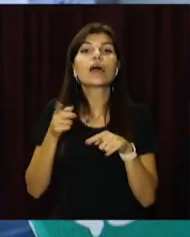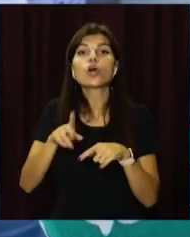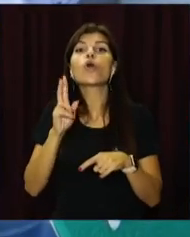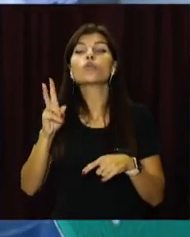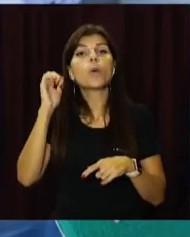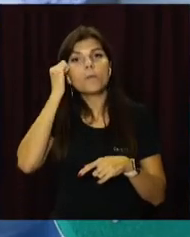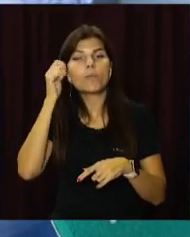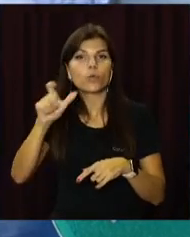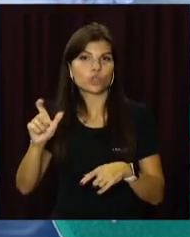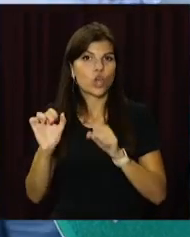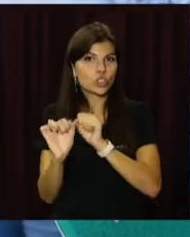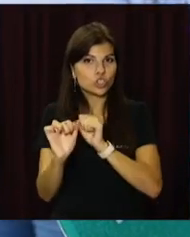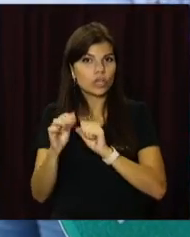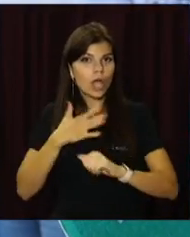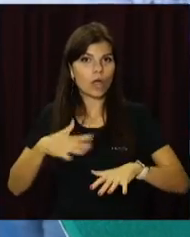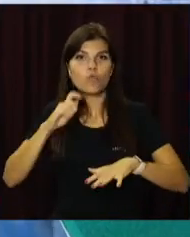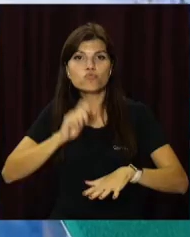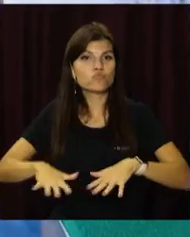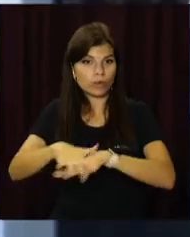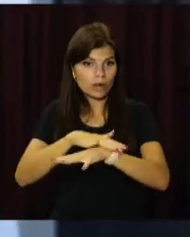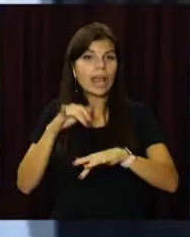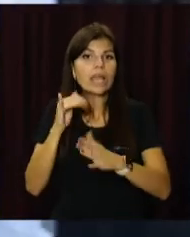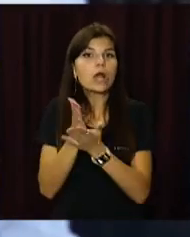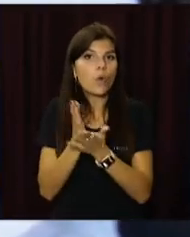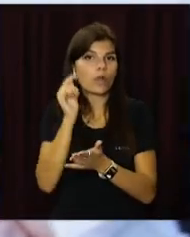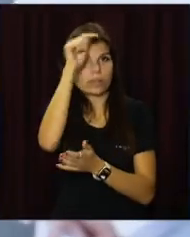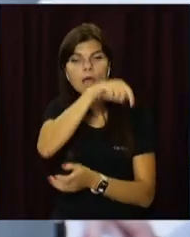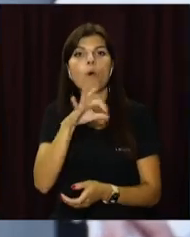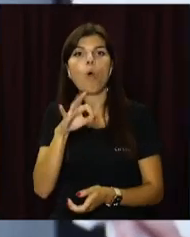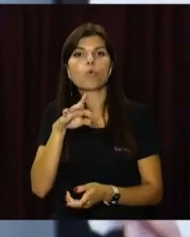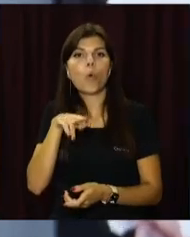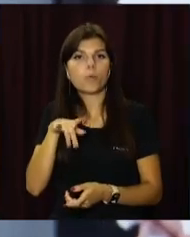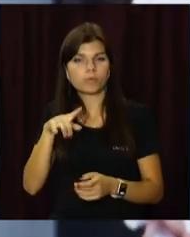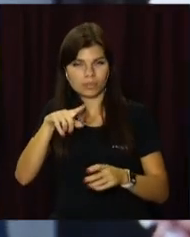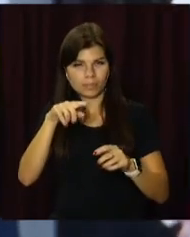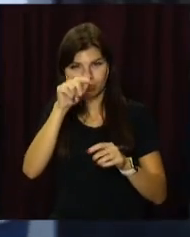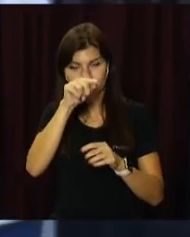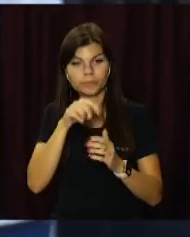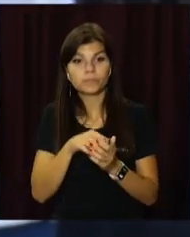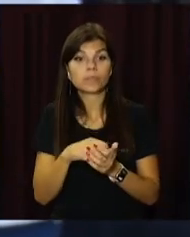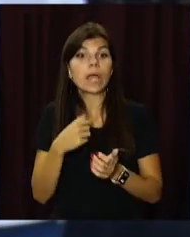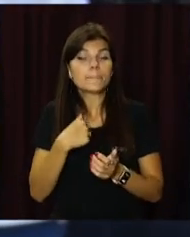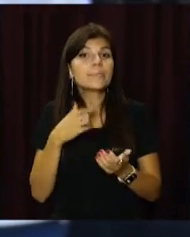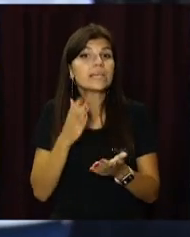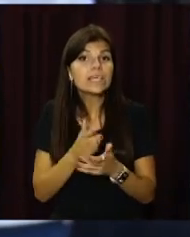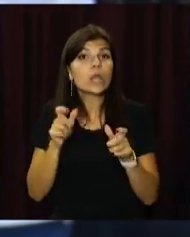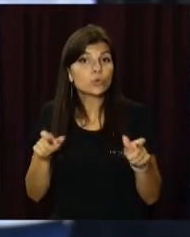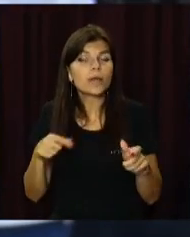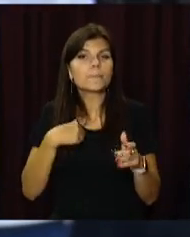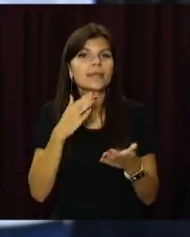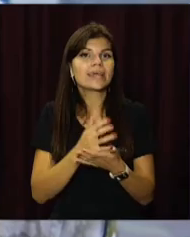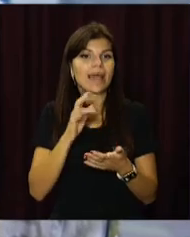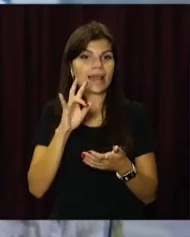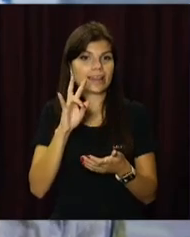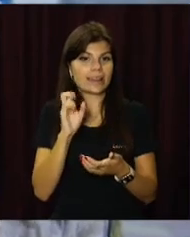батьківщину і на даний момент знаходяться в окопах. Ми є незалежні. Ми є люди, ми є